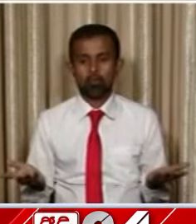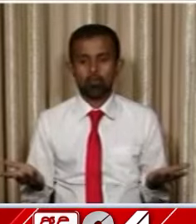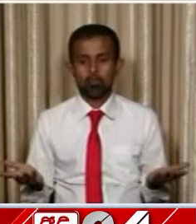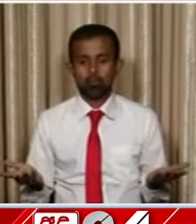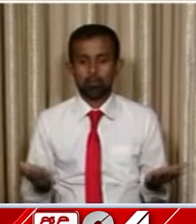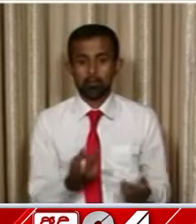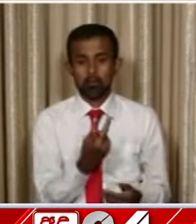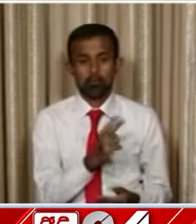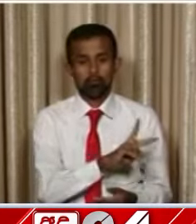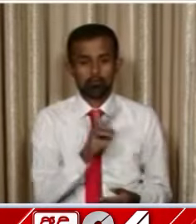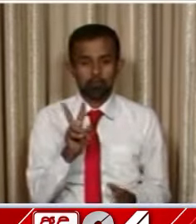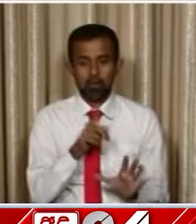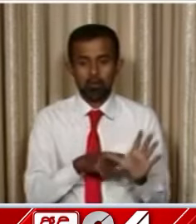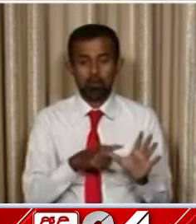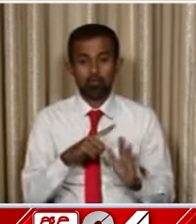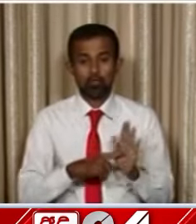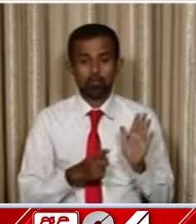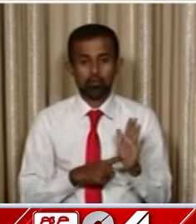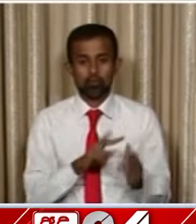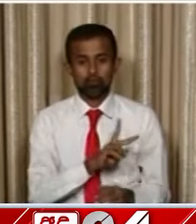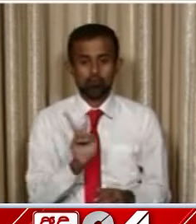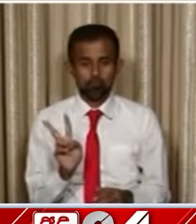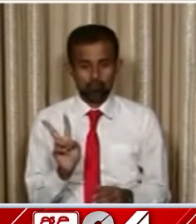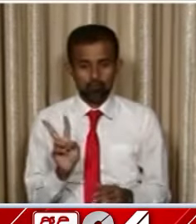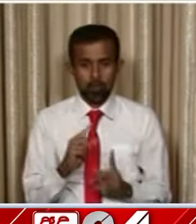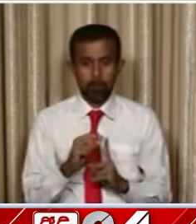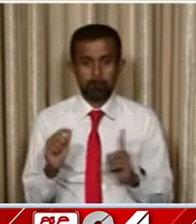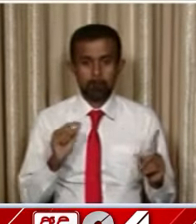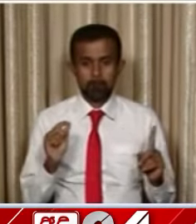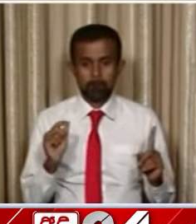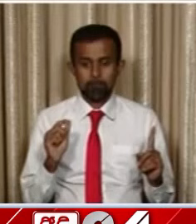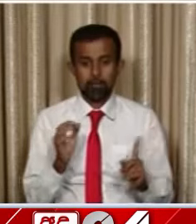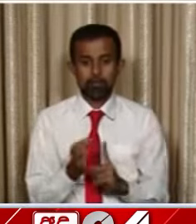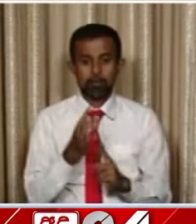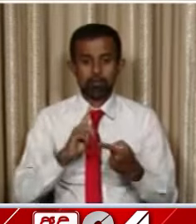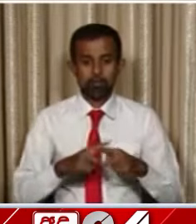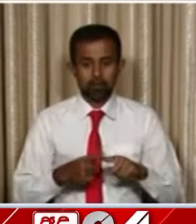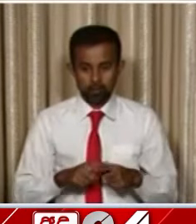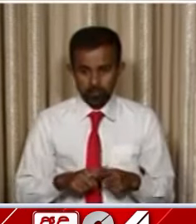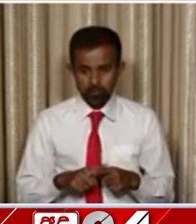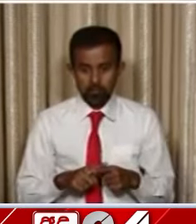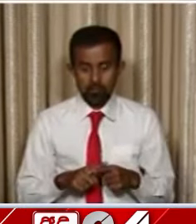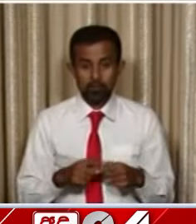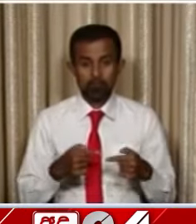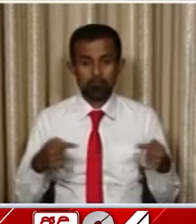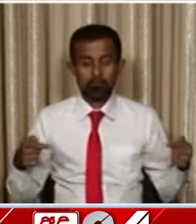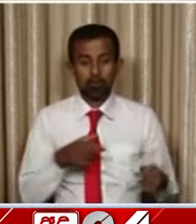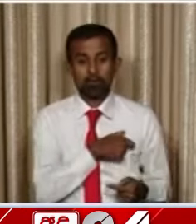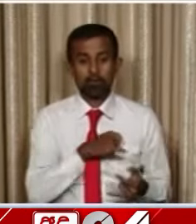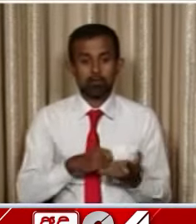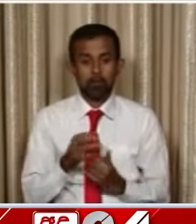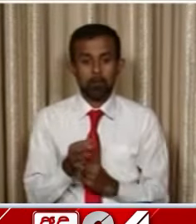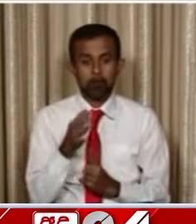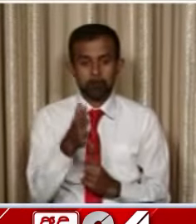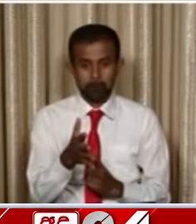එහෙත් 2022 ජූලි මාසේ 20 වැනි දින පාර්ලිමේන්තුවේ පැවති ජනාධිපතිවරණයේදී සිට විපක්ෂ නායක සජිත් ප්‍රේමදාස